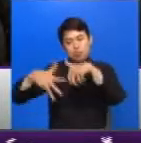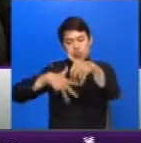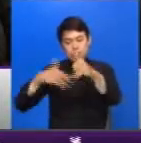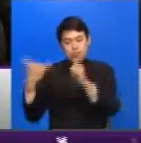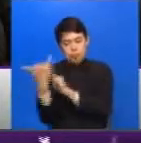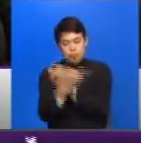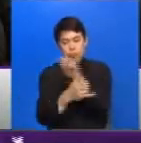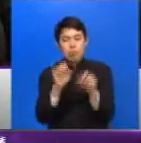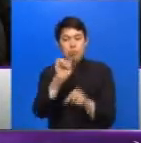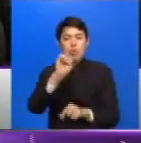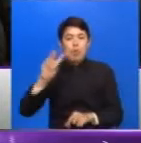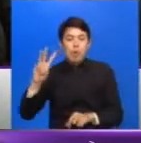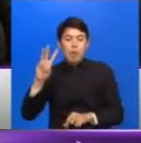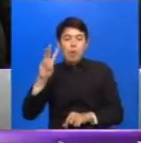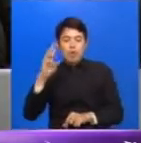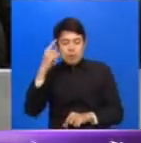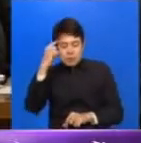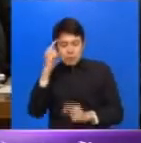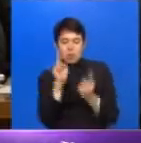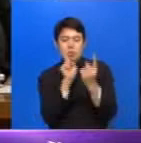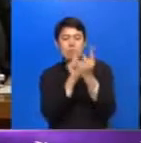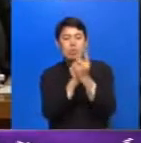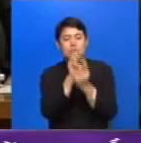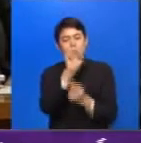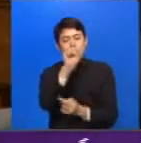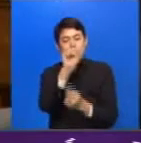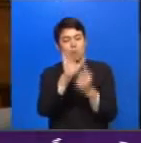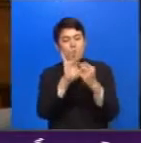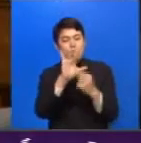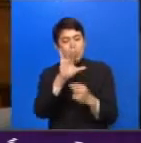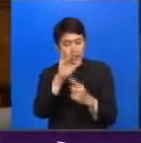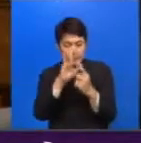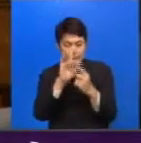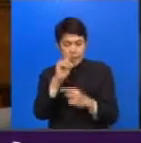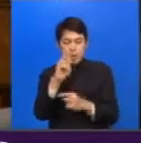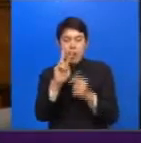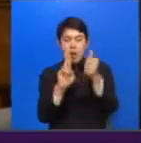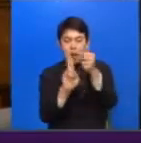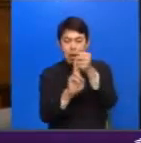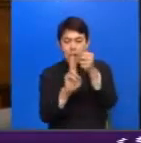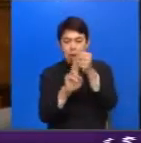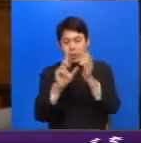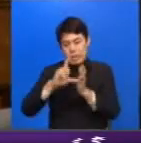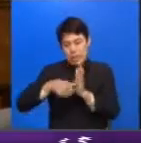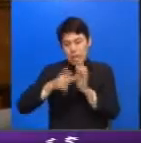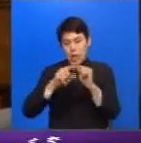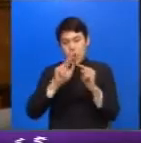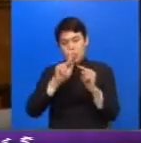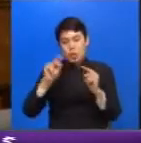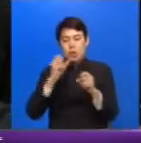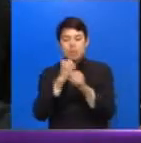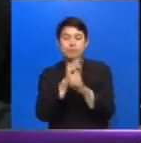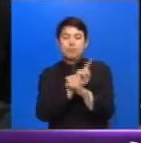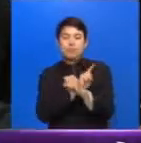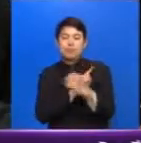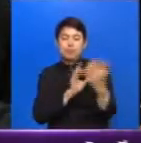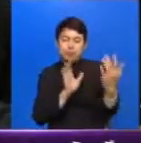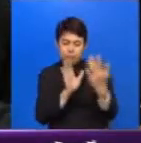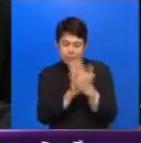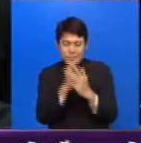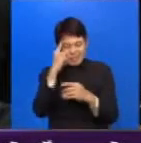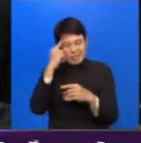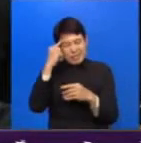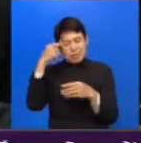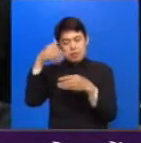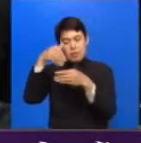ชนวุฒิสภาหารือกับนายสุเทพพรมว่ารองเลขาธิการกกตด้านกิจการการมีส่วนร่วมถึงการเลือก